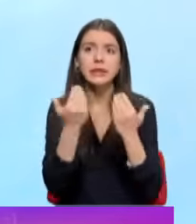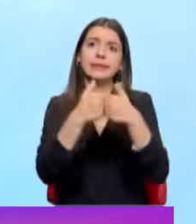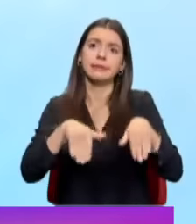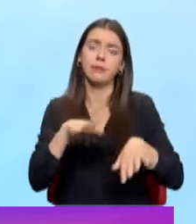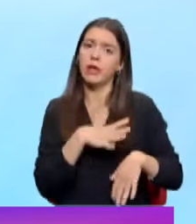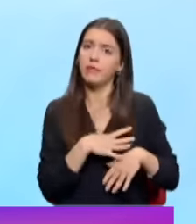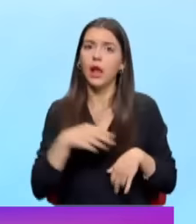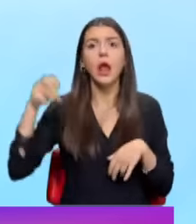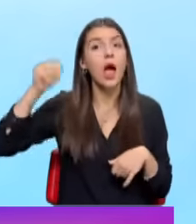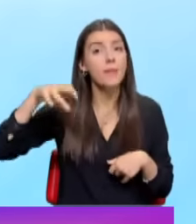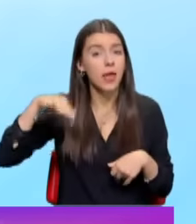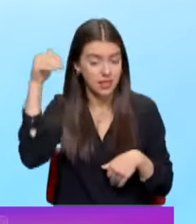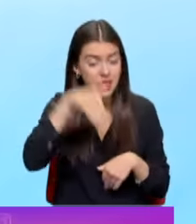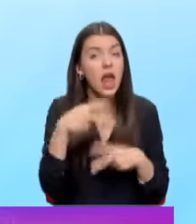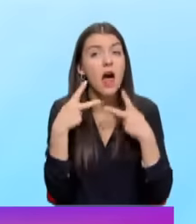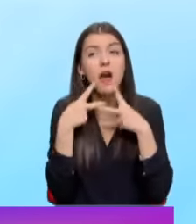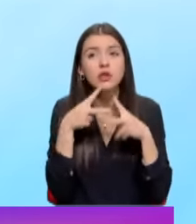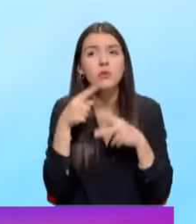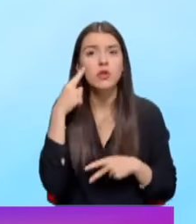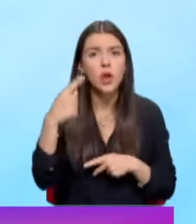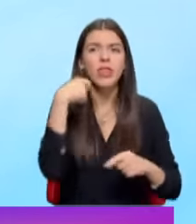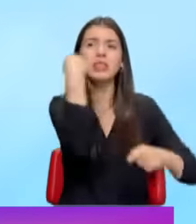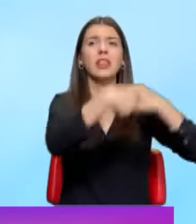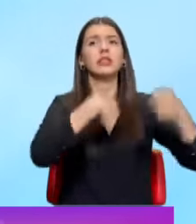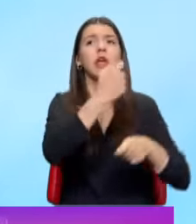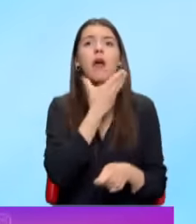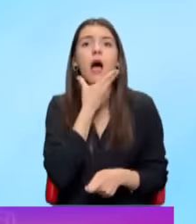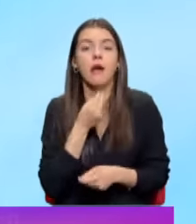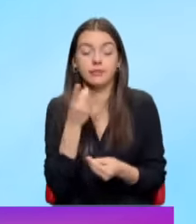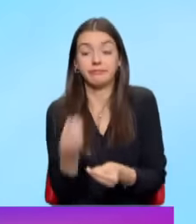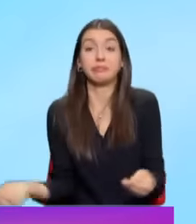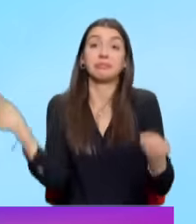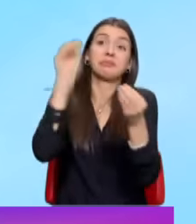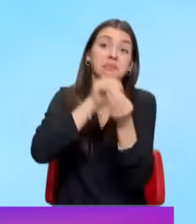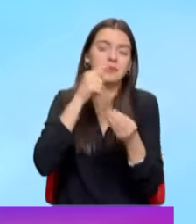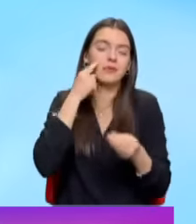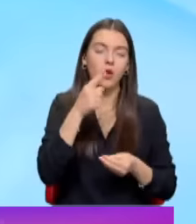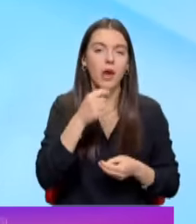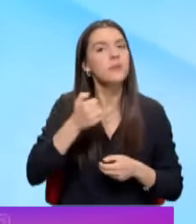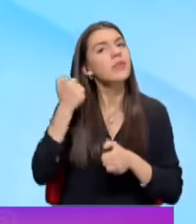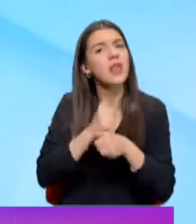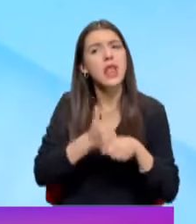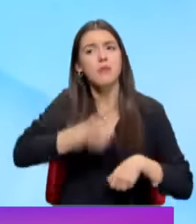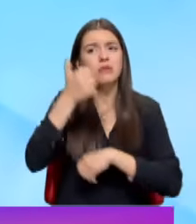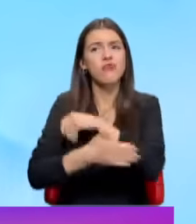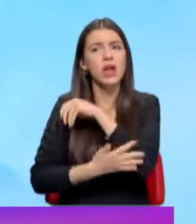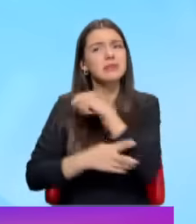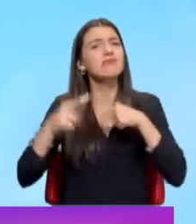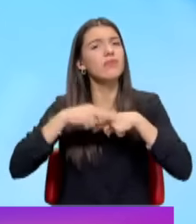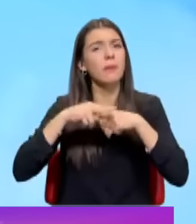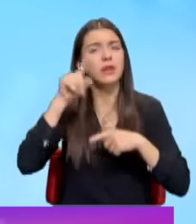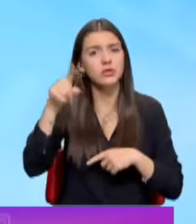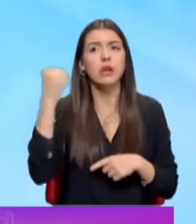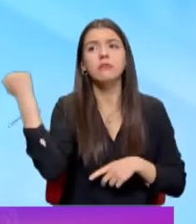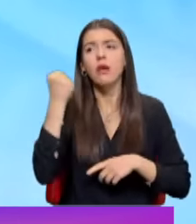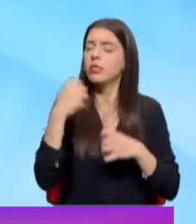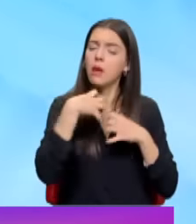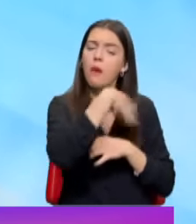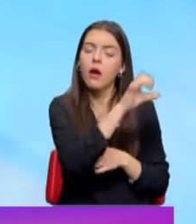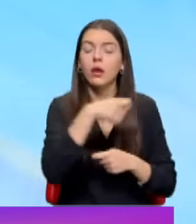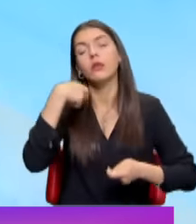gelen açıklamaysa ticaret ayıbına boyut kattı. Genel Başkan Yardımcısı Zeybekçi katliam ayrı, ticaret ayrı